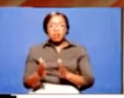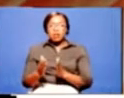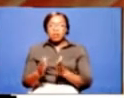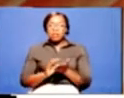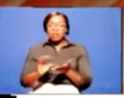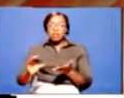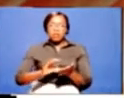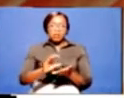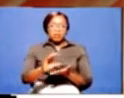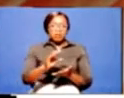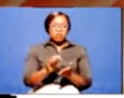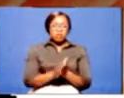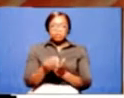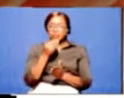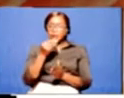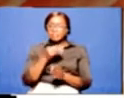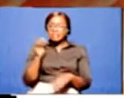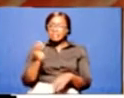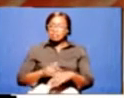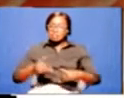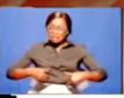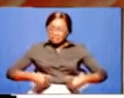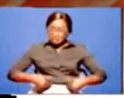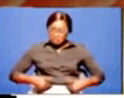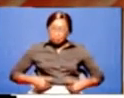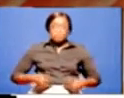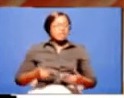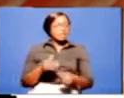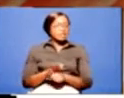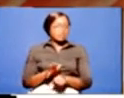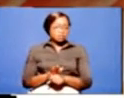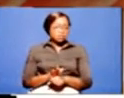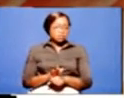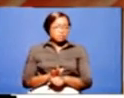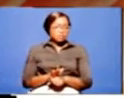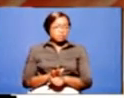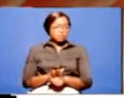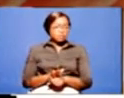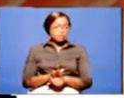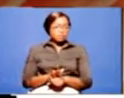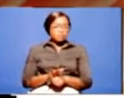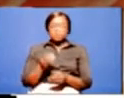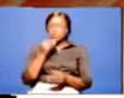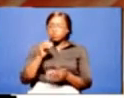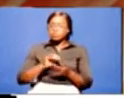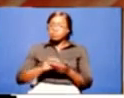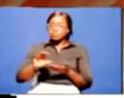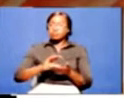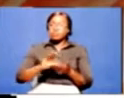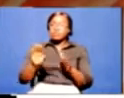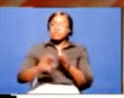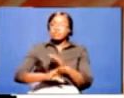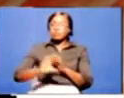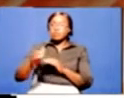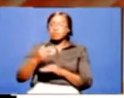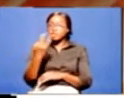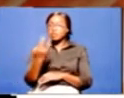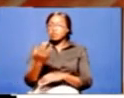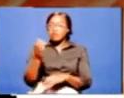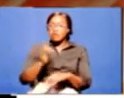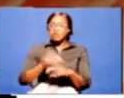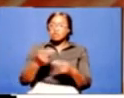kwa familia zilizoathiriwa na ukame katika kaunti hiyo. Chakula hicho mtazamaji kitasambazwa katika kaunti ndogo 4 zilizoathiriwa zaidi na